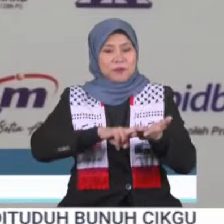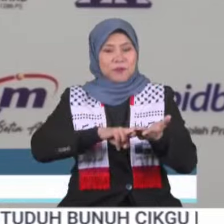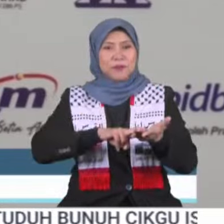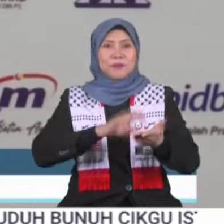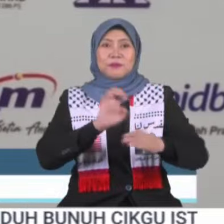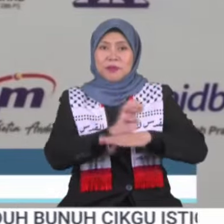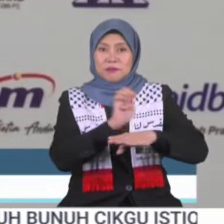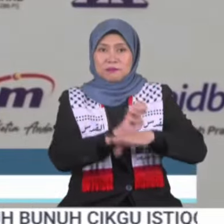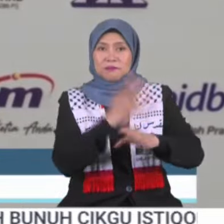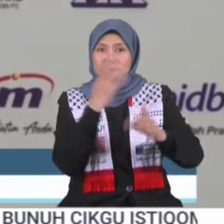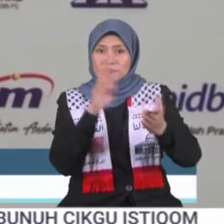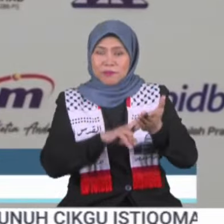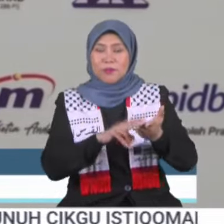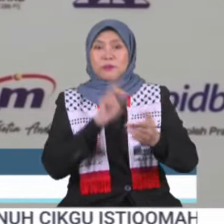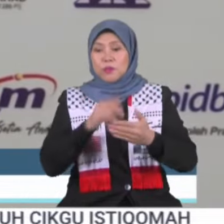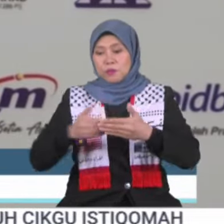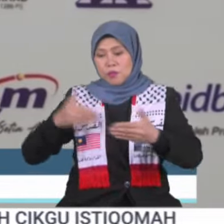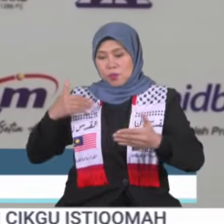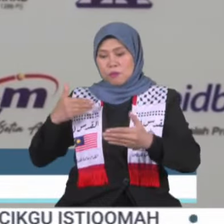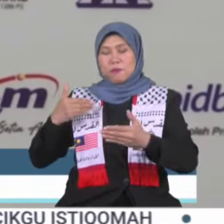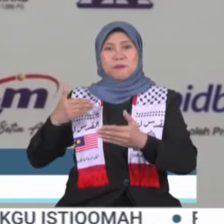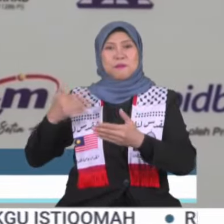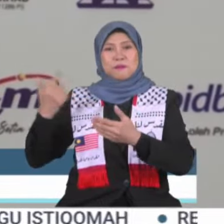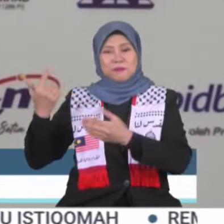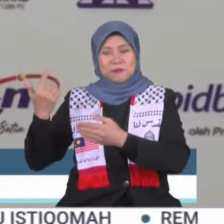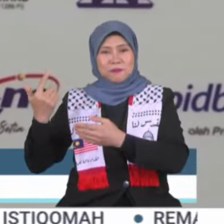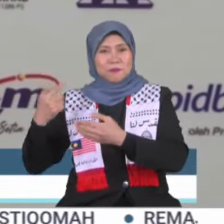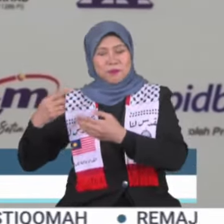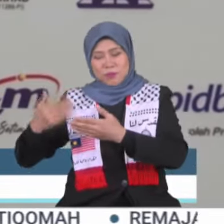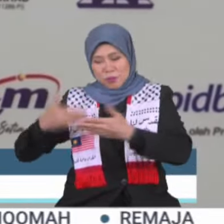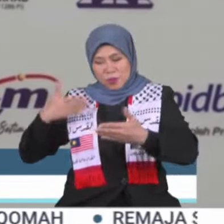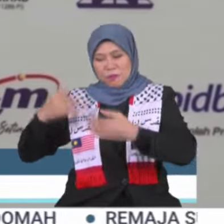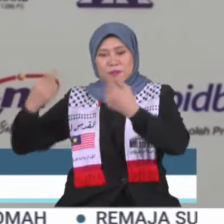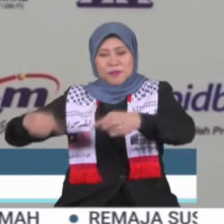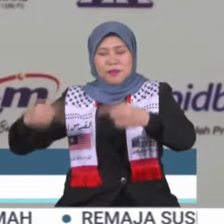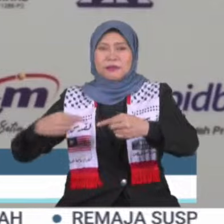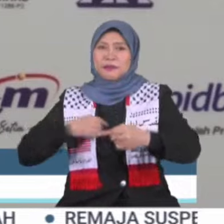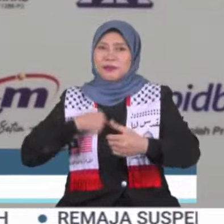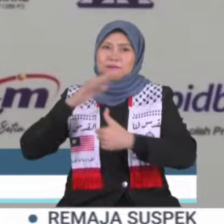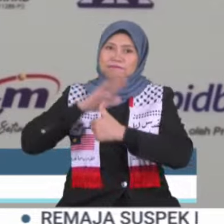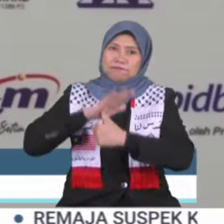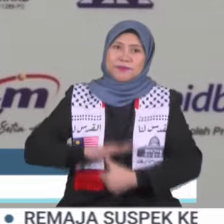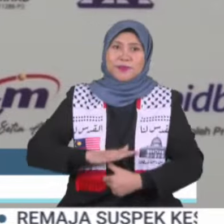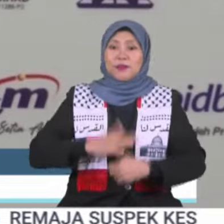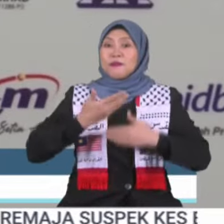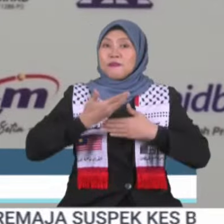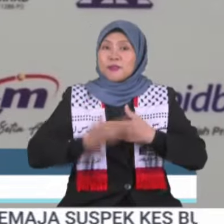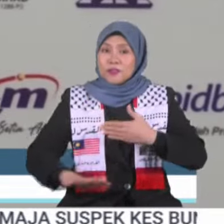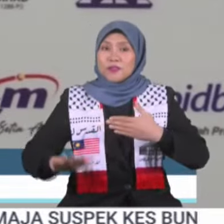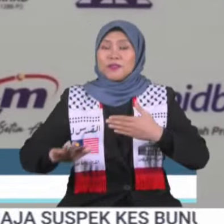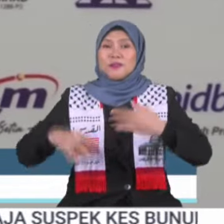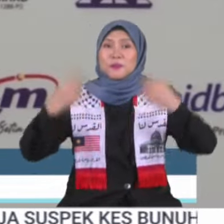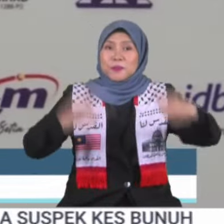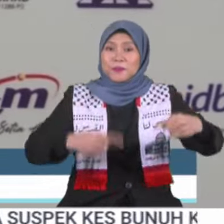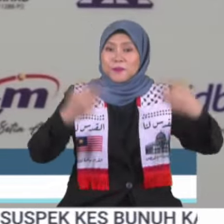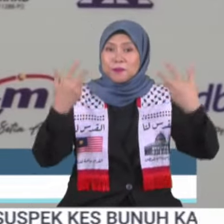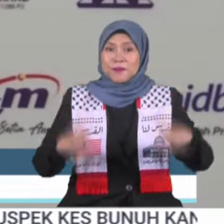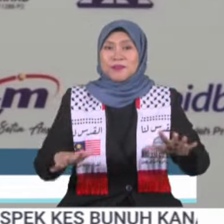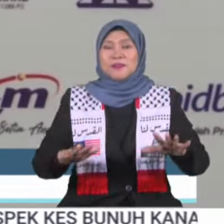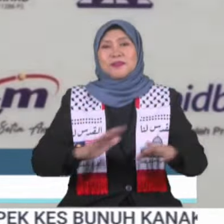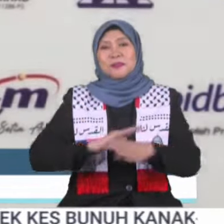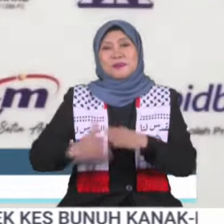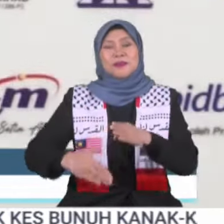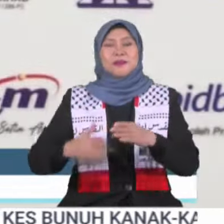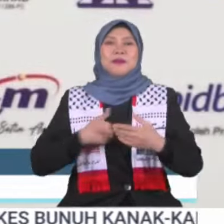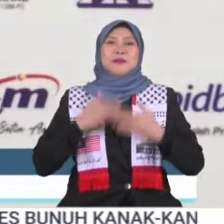so sebelum pertandingan sangat stress. So after pertandingan sekarang ini sangat relief kerana finally lah